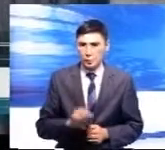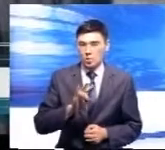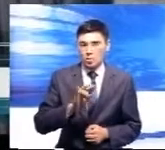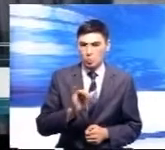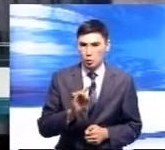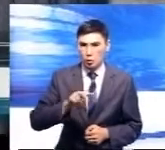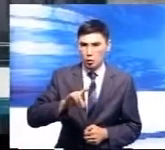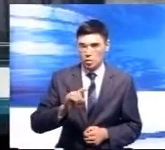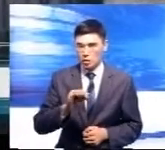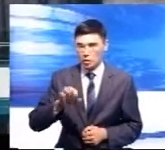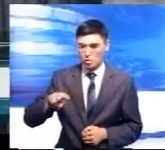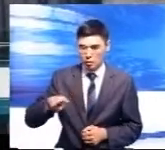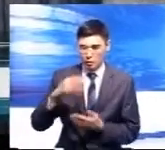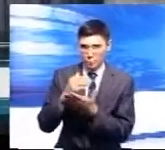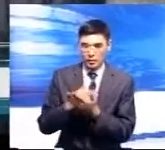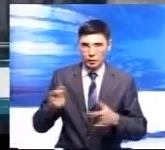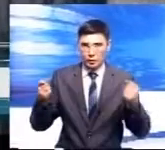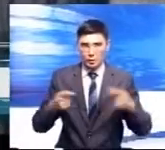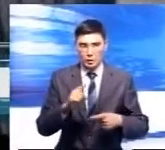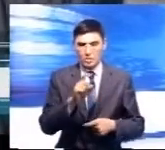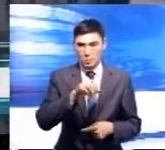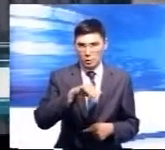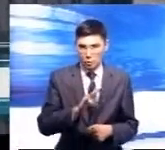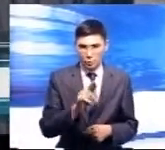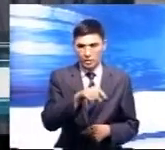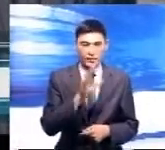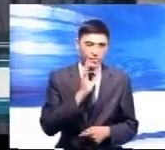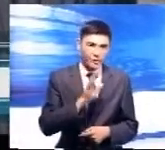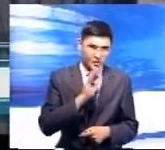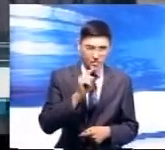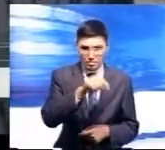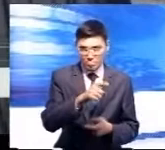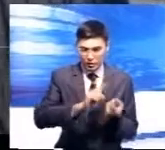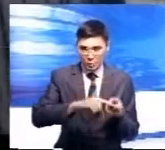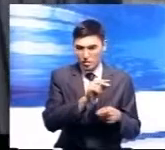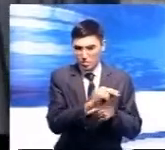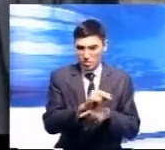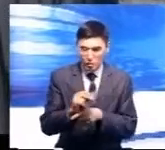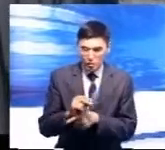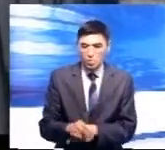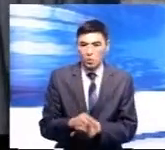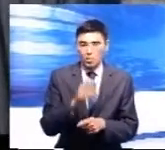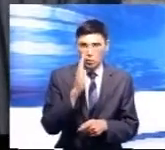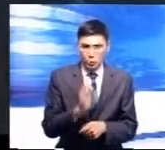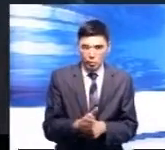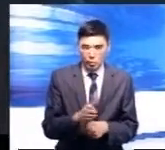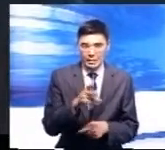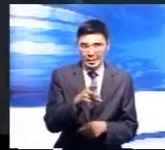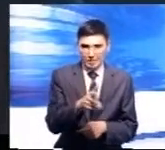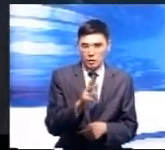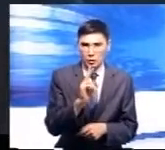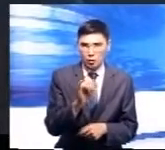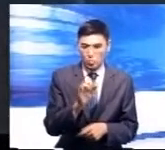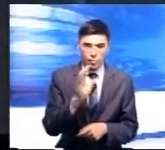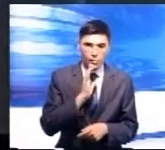осуществляется проект реконструкции водозабора «Затон» с увеличением производительности от 3000 метров кубических в сутки до 9000 метров